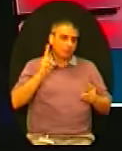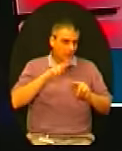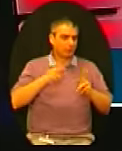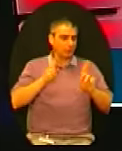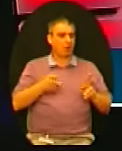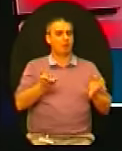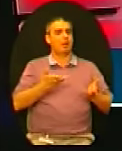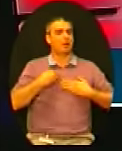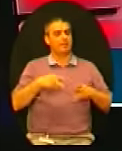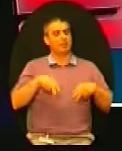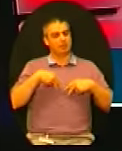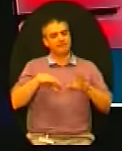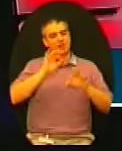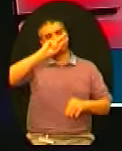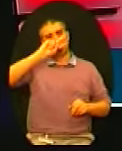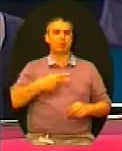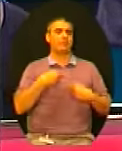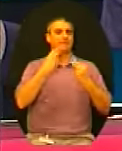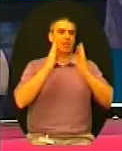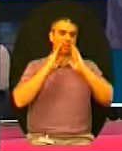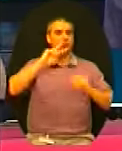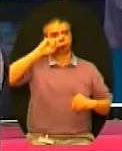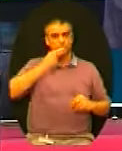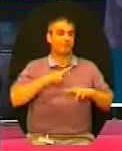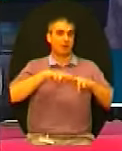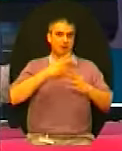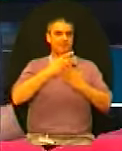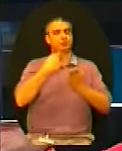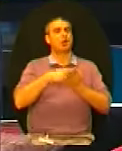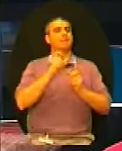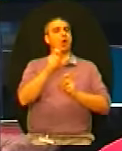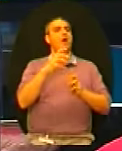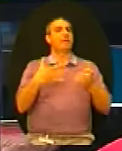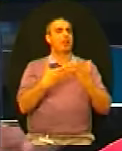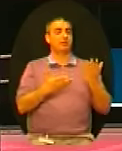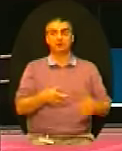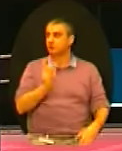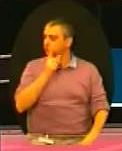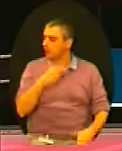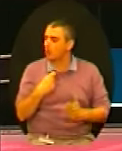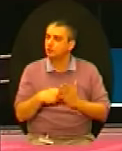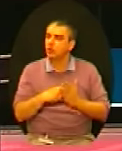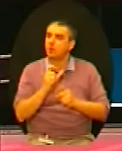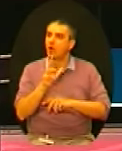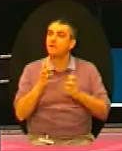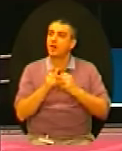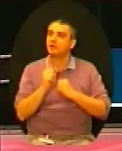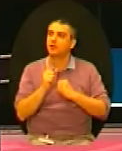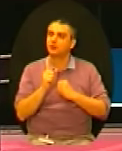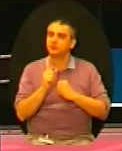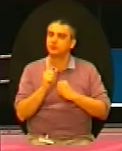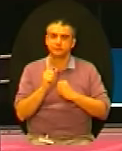להיות מסוגלת לקבל אותו ולבחור בו שוב ולתת בו שוב אמון אחרי ששילם את חובו לחברה. האיש צריך לשלם את חובו לחברה,